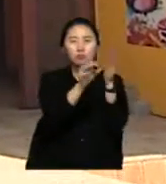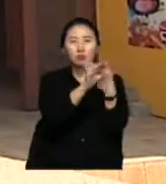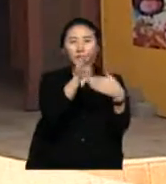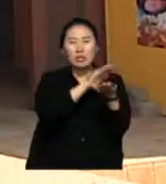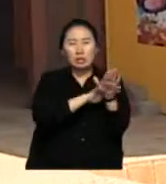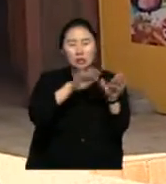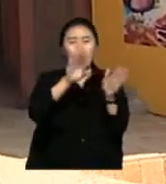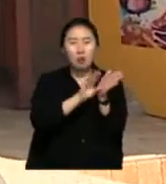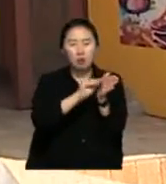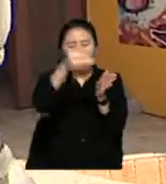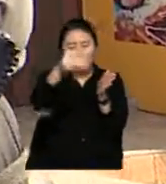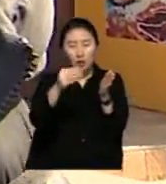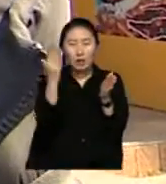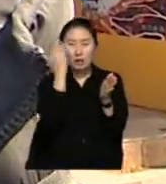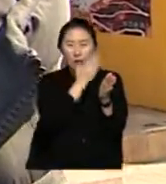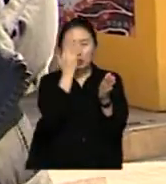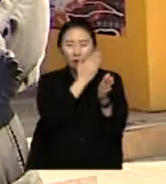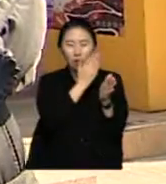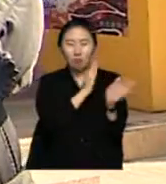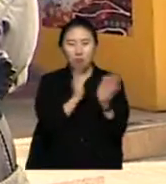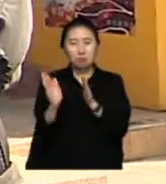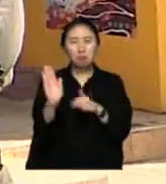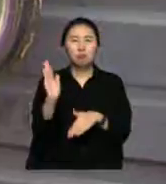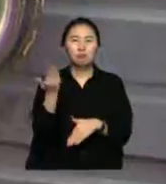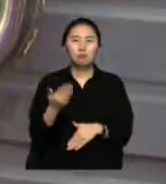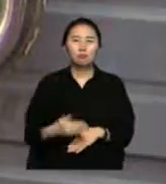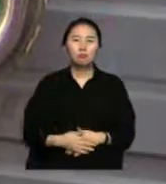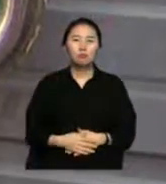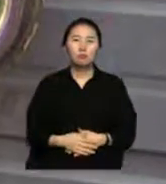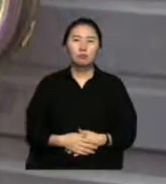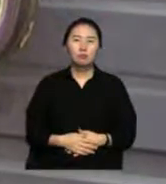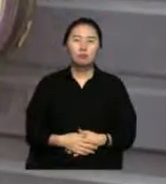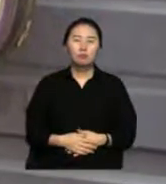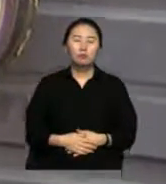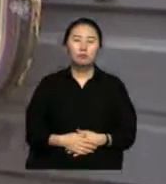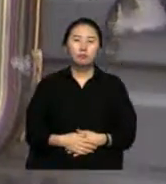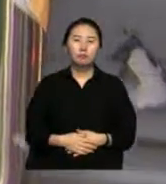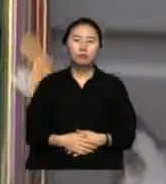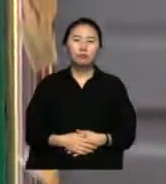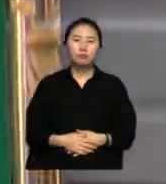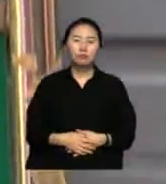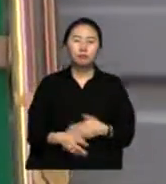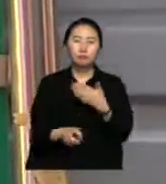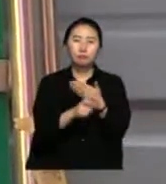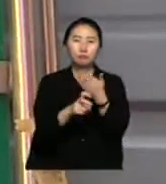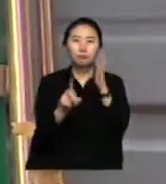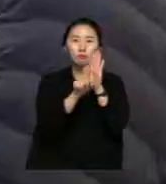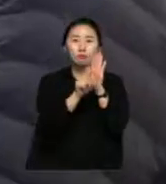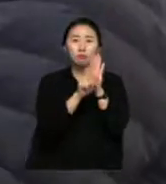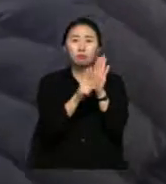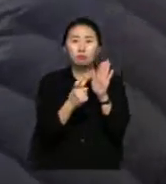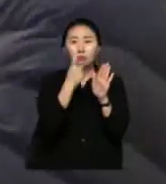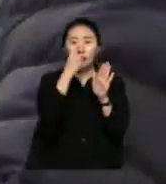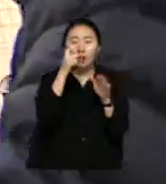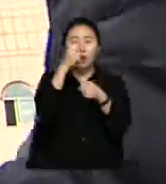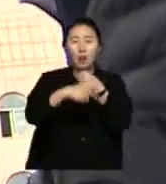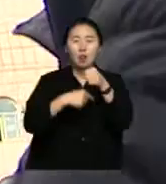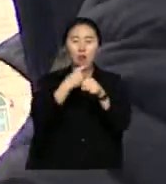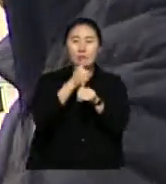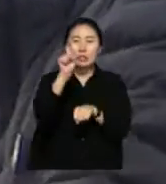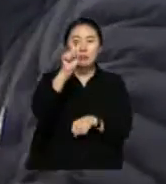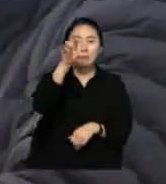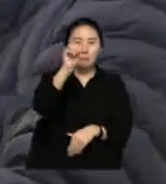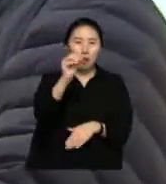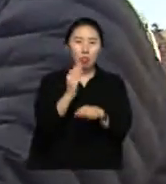잘 떼고 뒷처리를 깔끔하게 했으면 좋겠어요. 지자체의 불법 광고물 적발 건수는 1년에 10만여